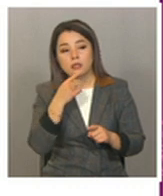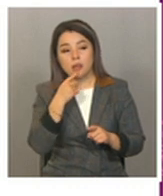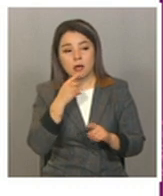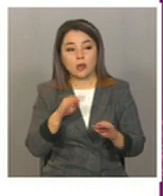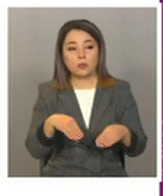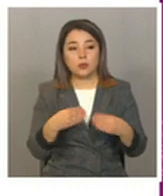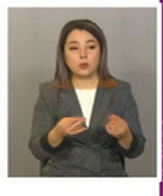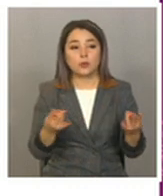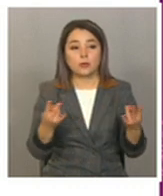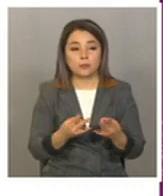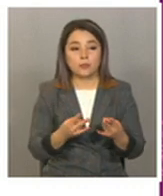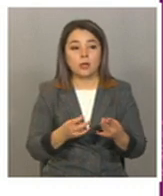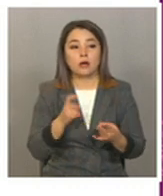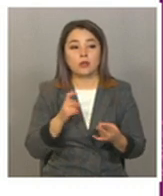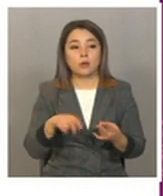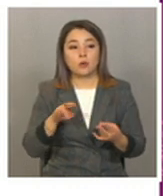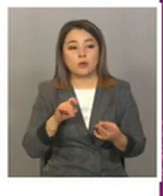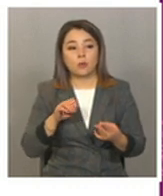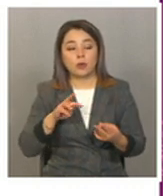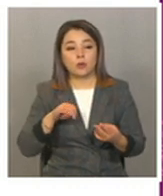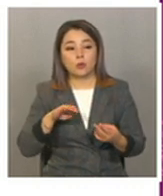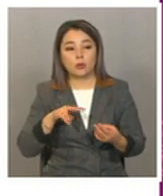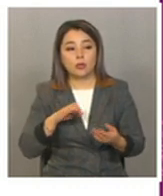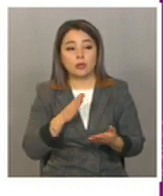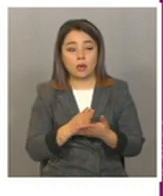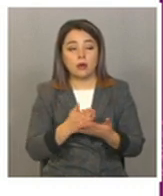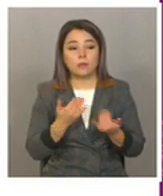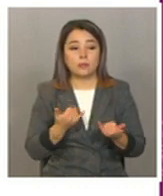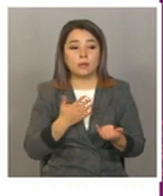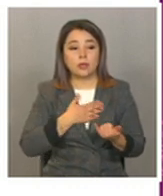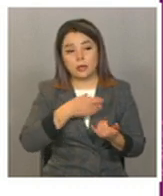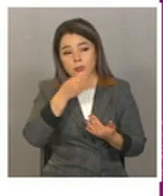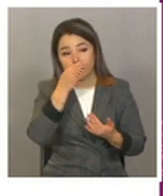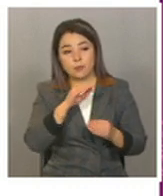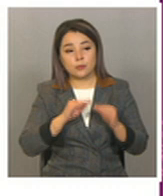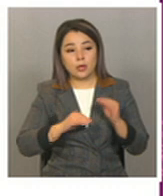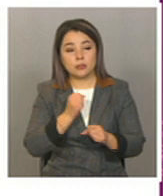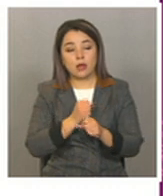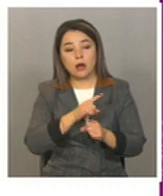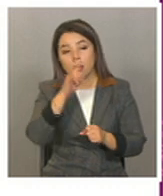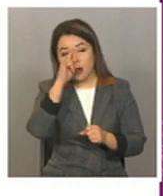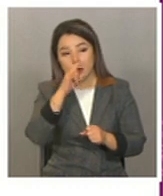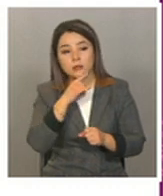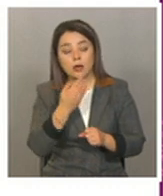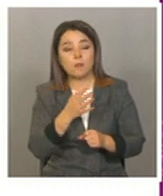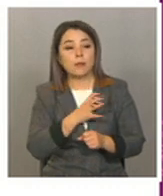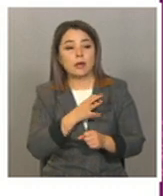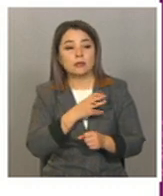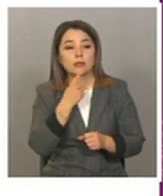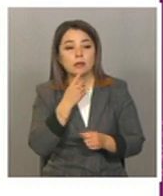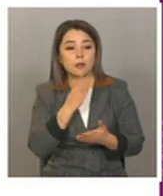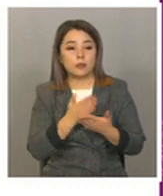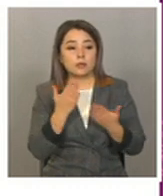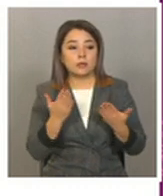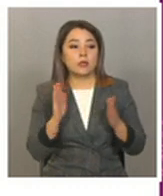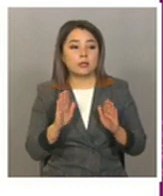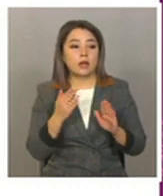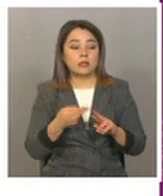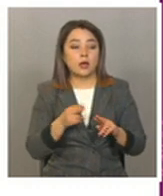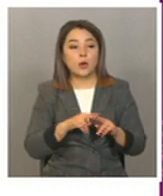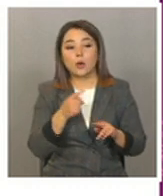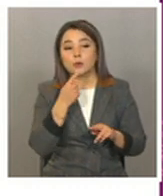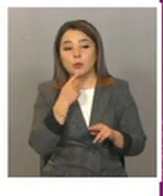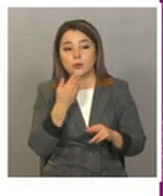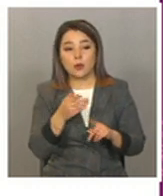керек. Халел Досмұхамедұлы, біздің тәжірибемізде қазақ тілі бай тіл. Тек сөздері